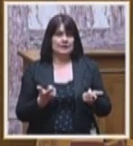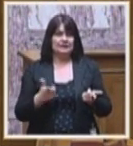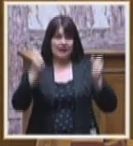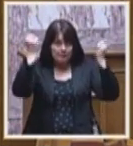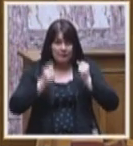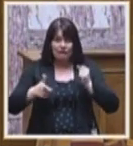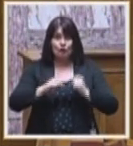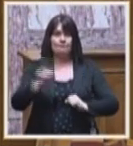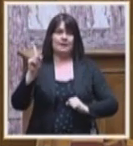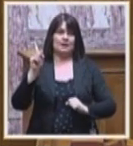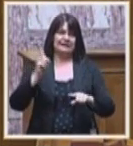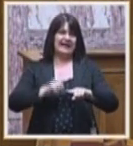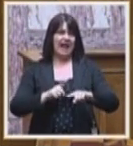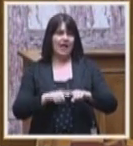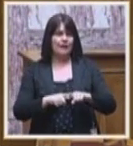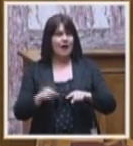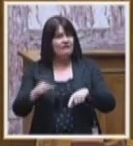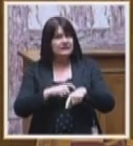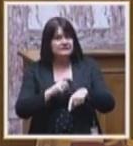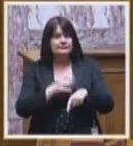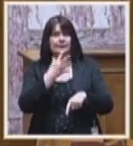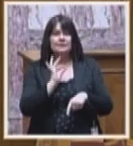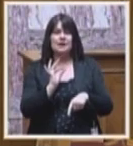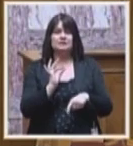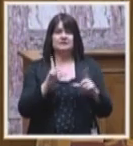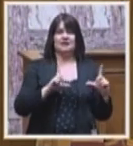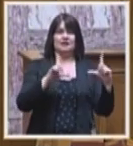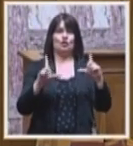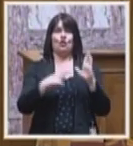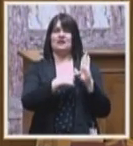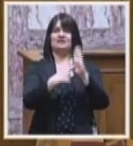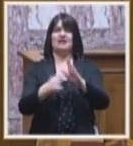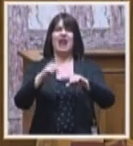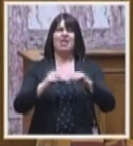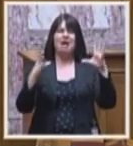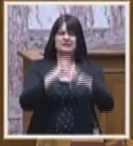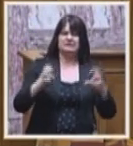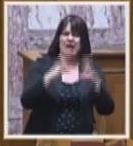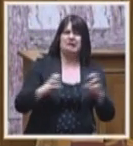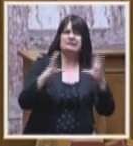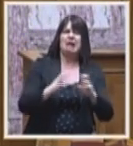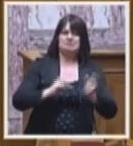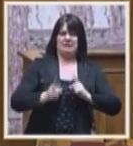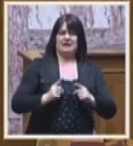χρεοκοπήσουμε, να πάψουμε να δίνουμε σε όλο τον κόσμο την εικόνα μιας χώρας που τσακώνεται και